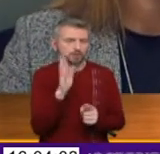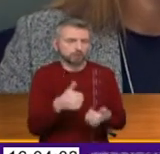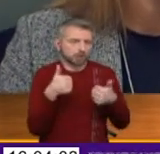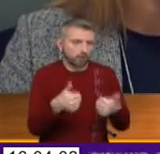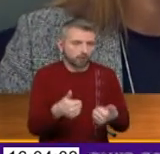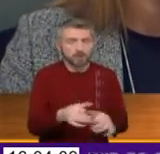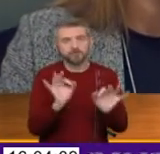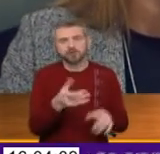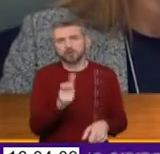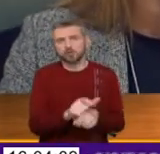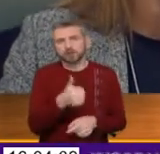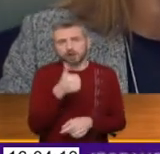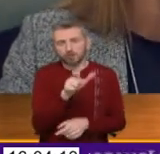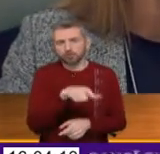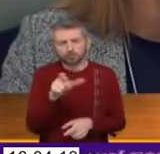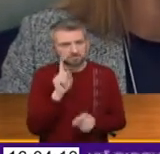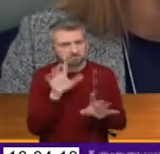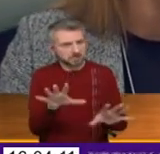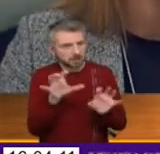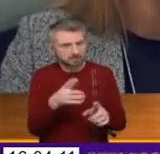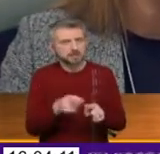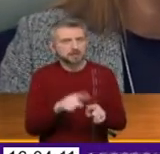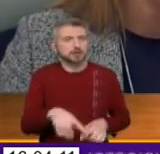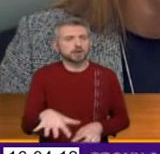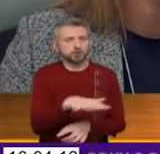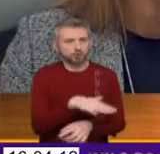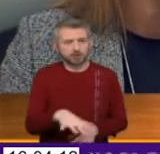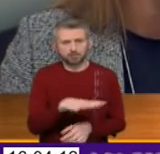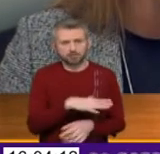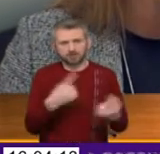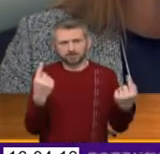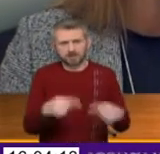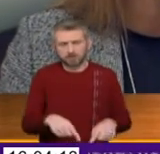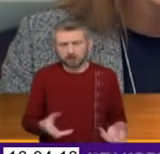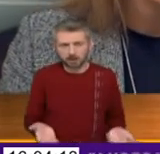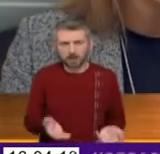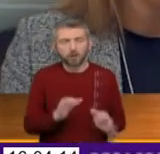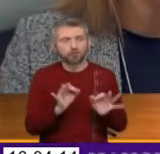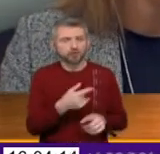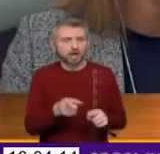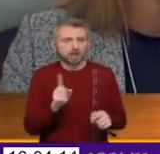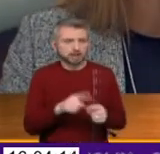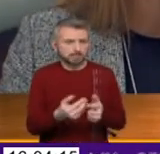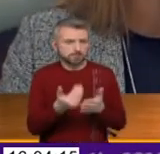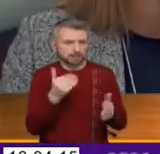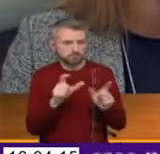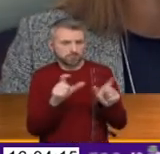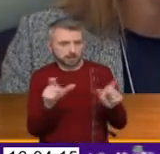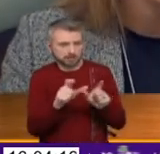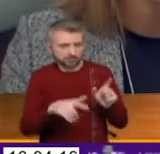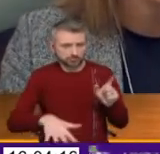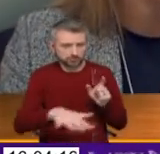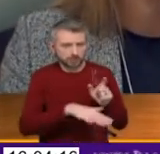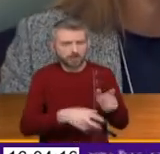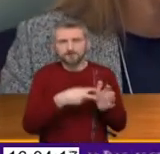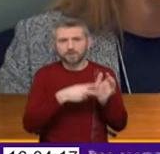і, звичайно, дуже гарно мешканці це сприйняли, тому що ця територія, вона була така трошки занедбана, хоча це і там і перед магазинами, і там виходиш